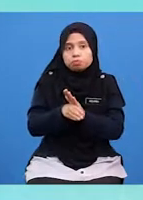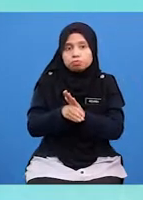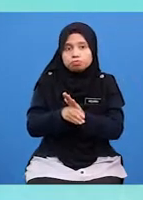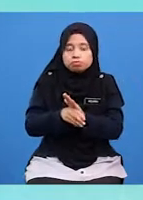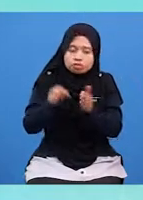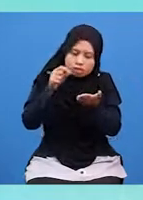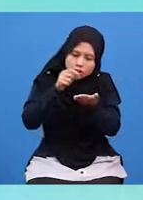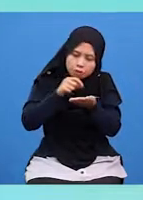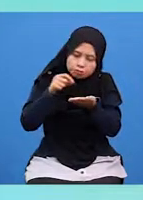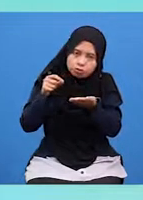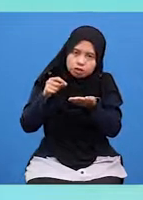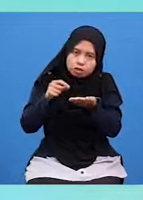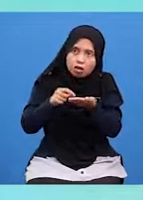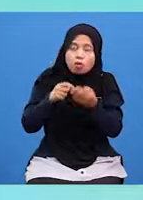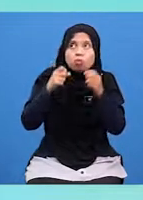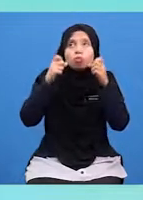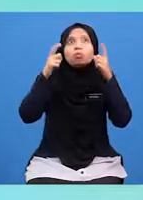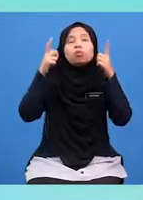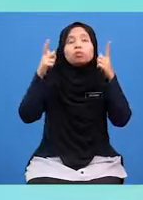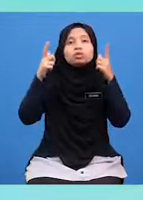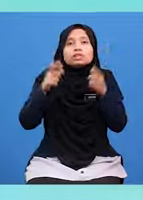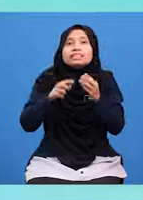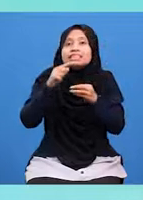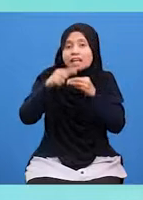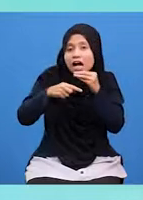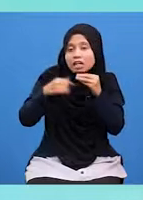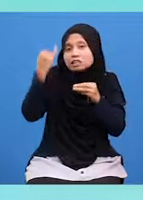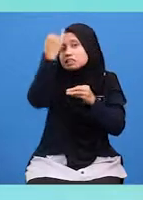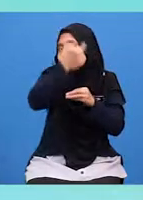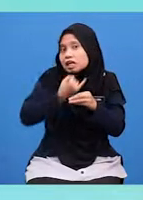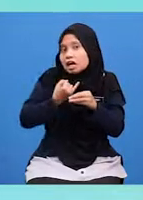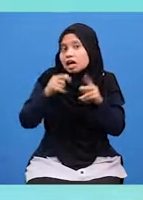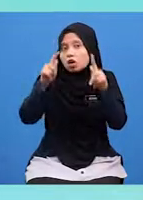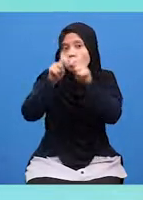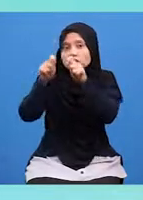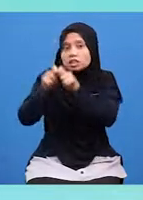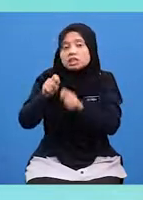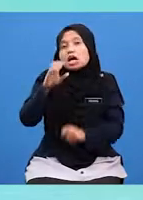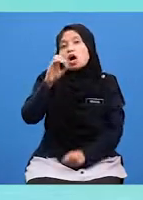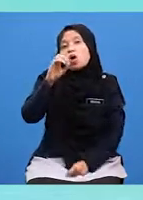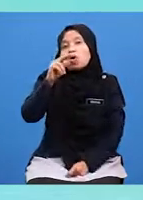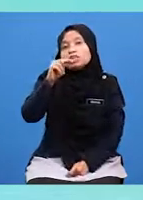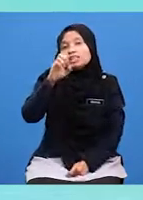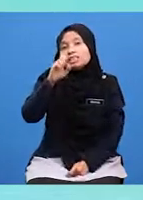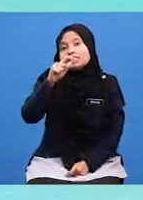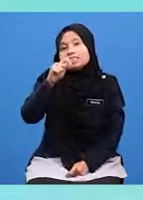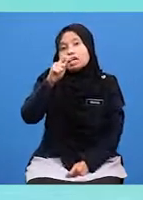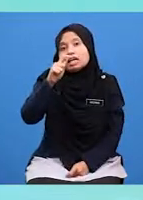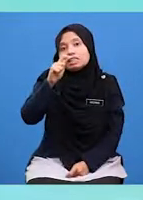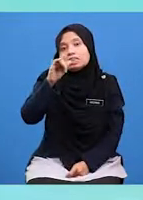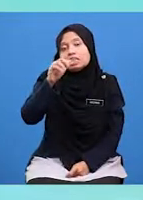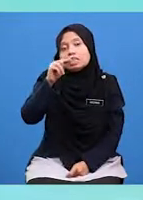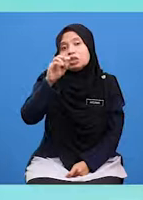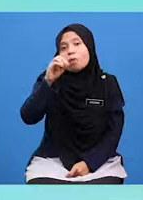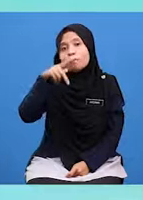beliau melahirkan kekaguman tentang keindahan kota Konstantinopel yang dilengkapi